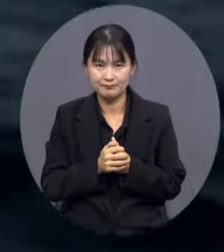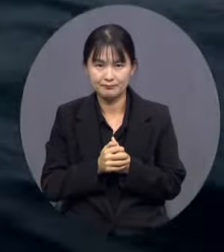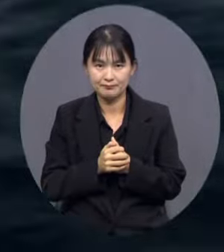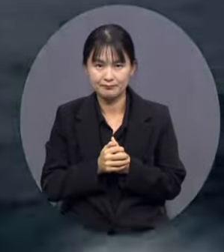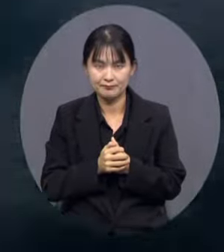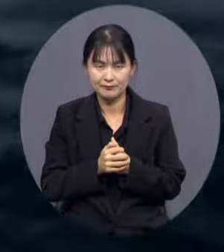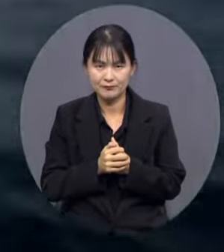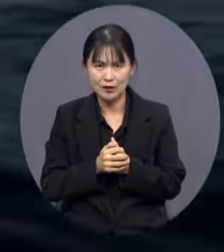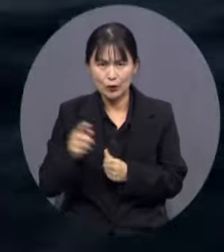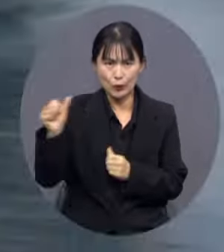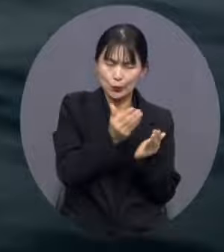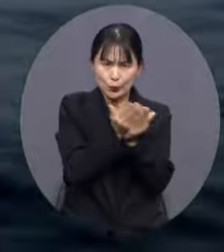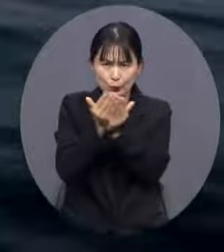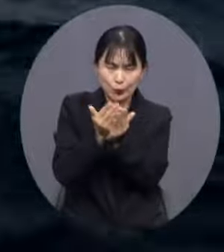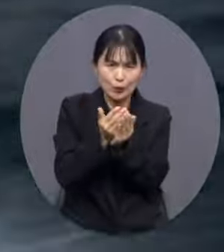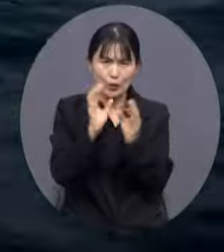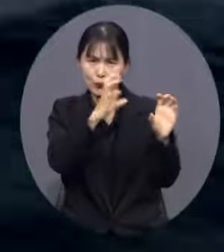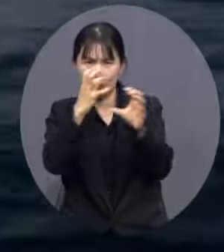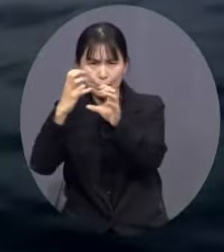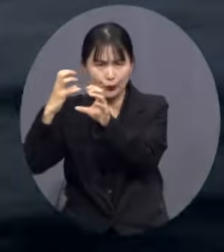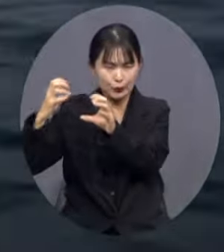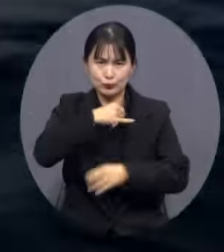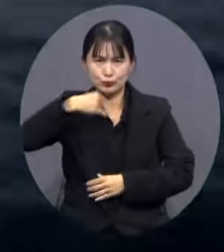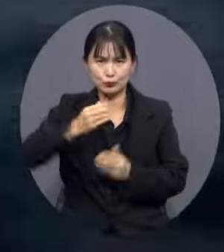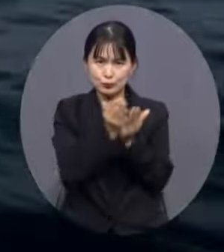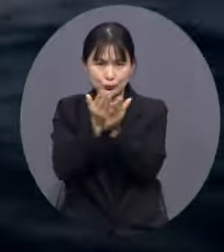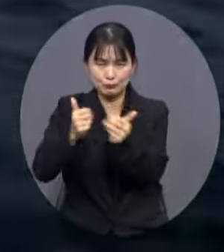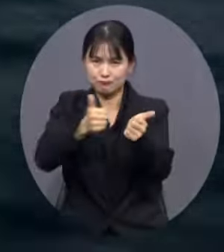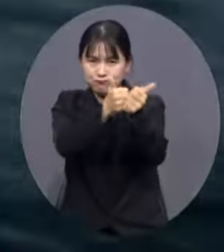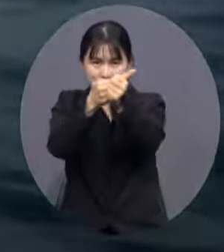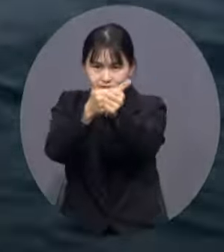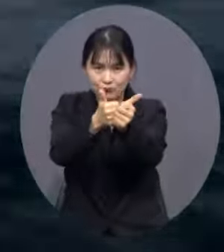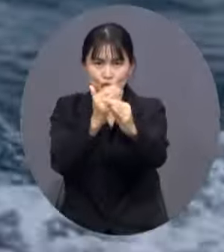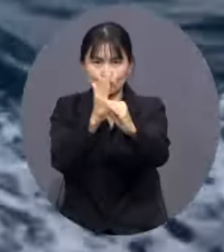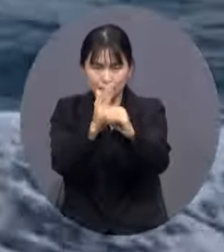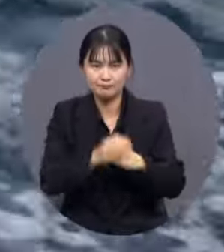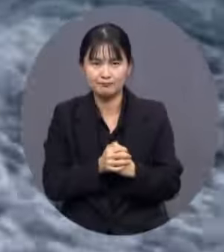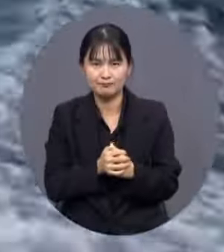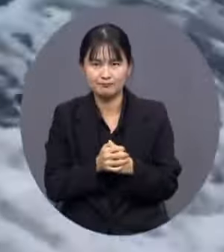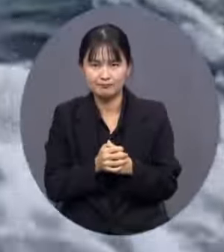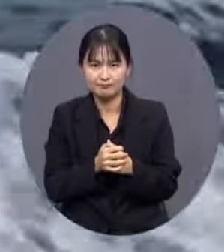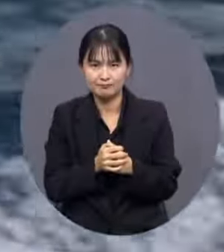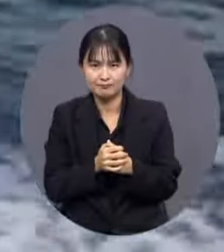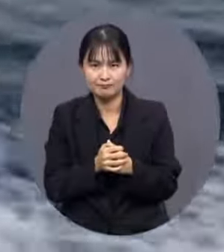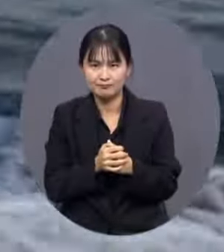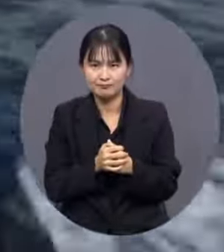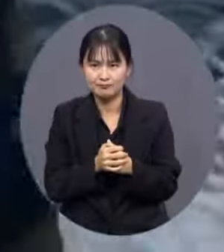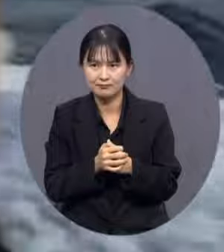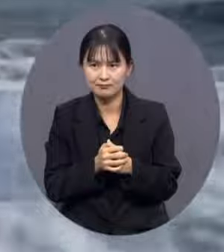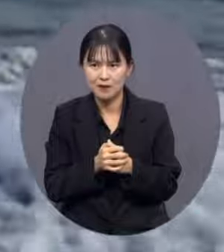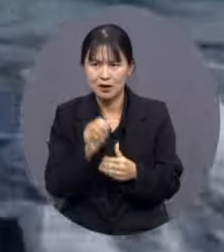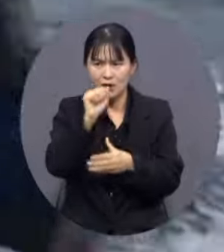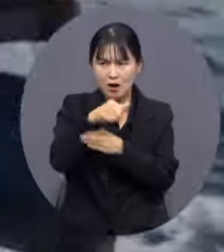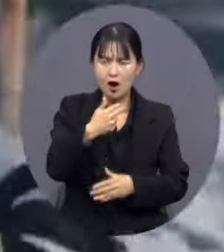해경 고속단정이 사이렌을 울리며 중국 어선 한 척을 뒤쫓아갑니다. 부하가 범죄방 어선